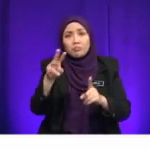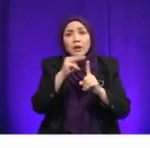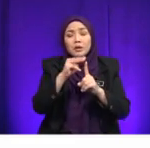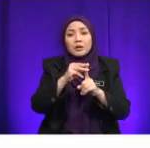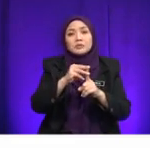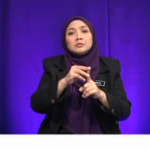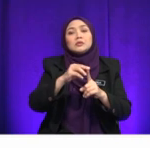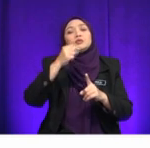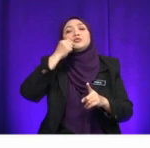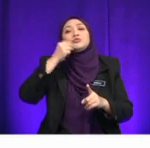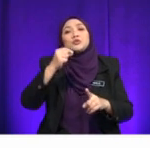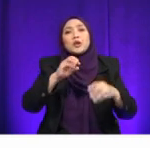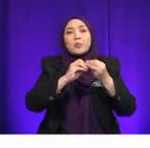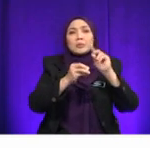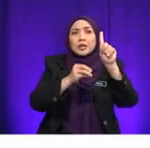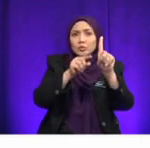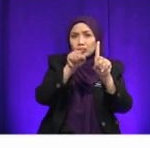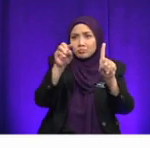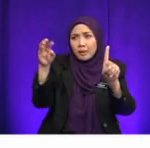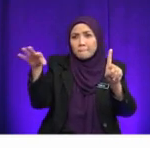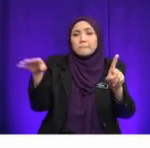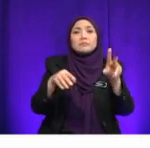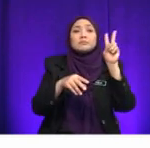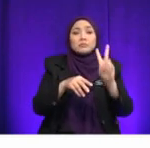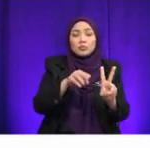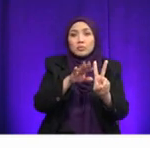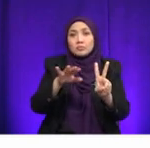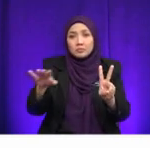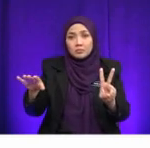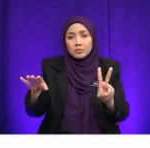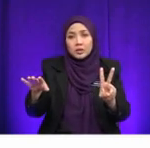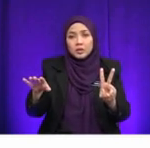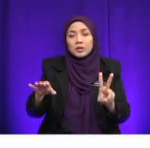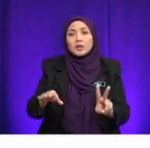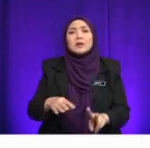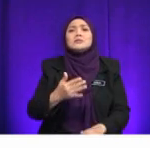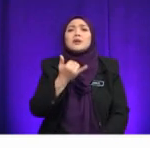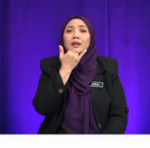juga mungkin murid-murid dalam tadi ada murid-murid di rumah juga cara ini salah